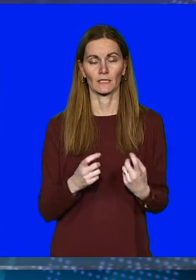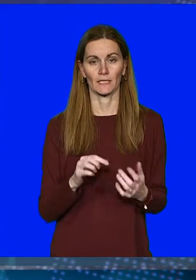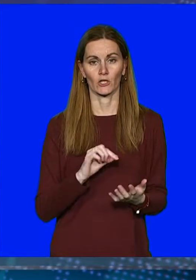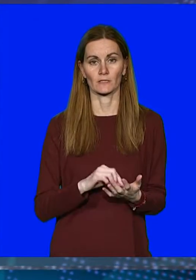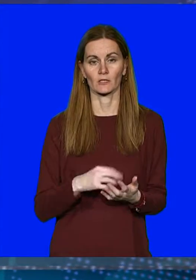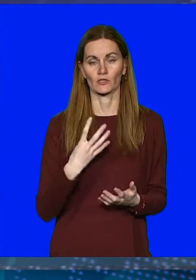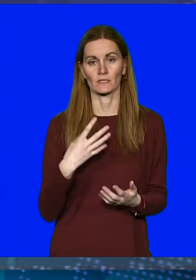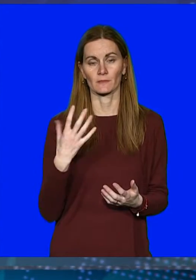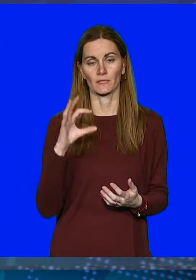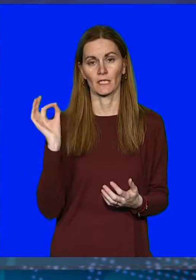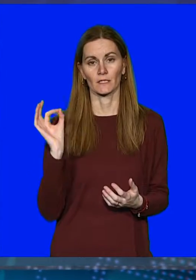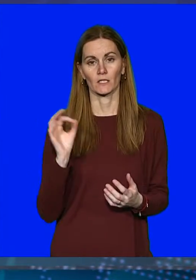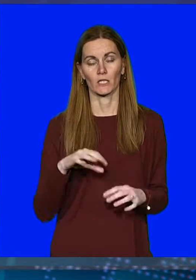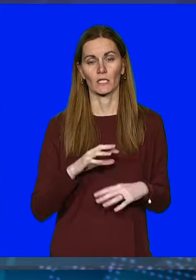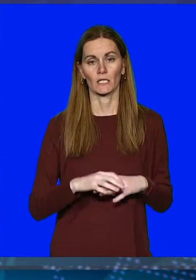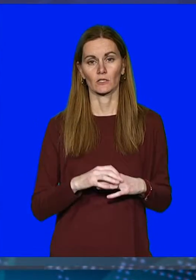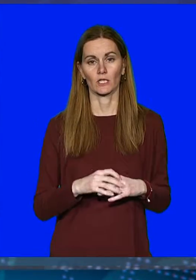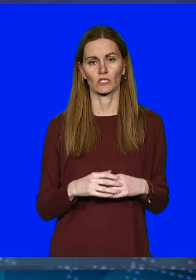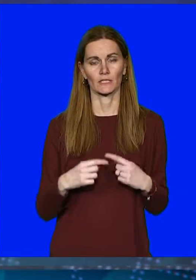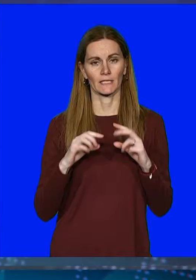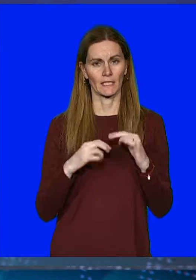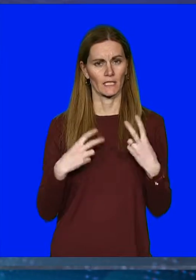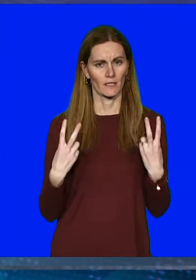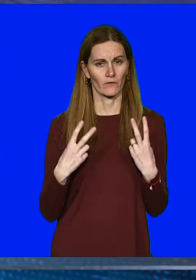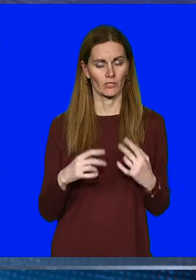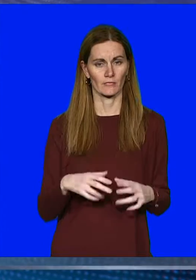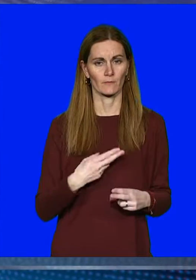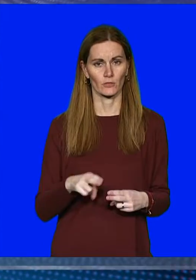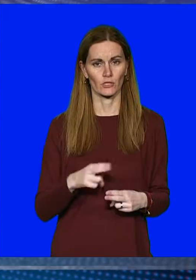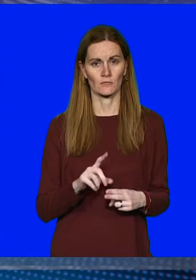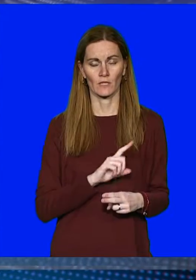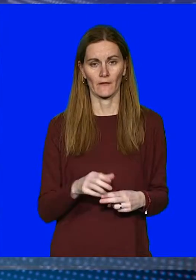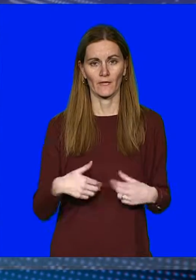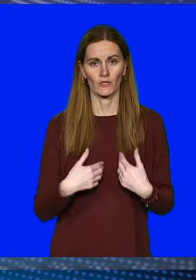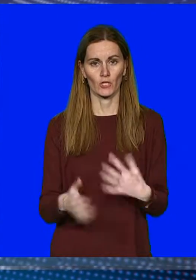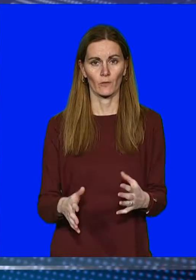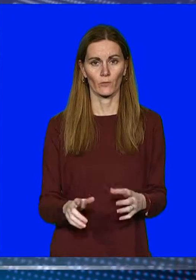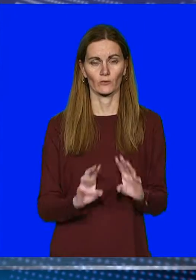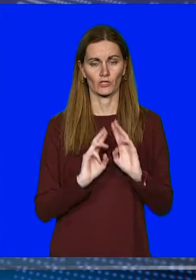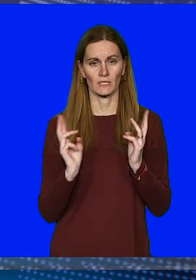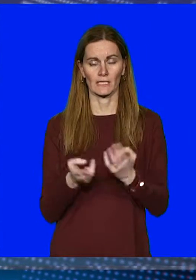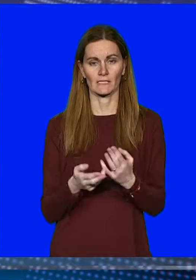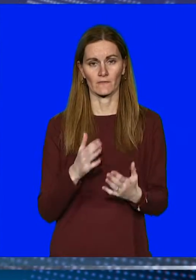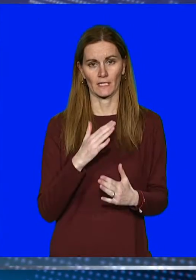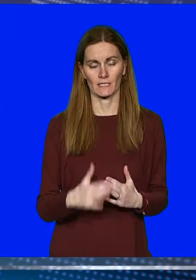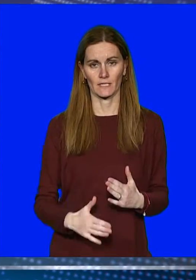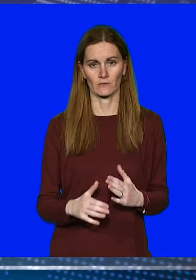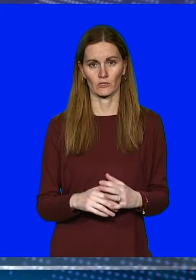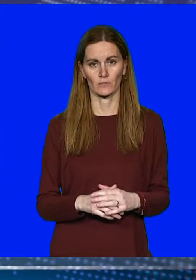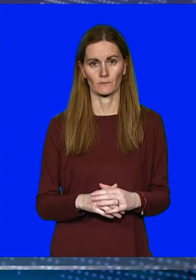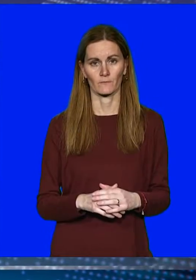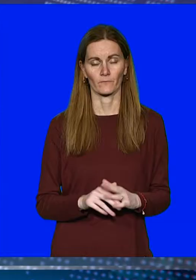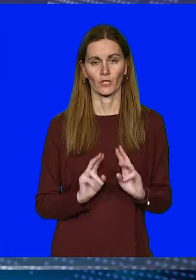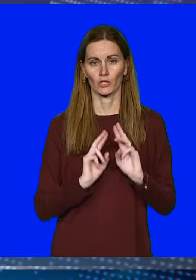Dubrovnika. Iako je zacrtao rok od 45 dana, gradonačelnik je izričito naglasio da se pročistač u puni pogon neće pustiti dok se ne završe